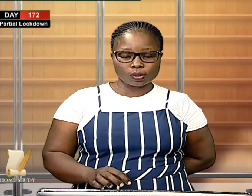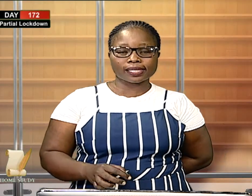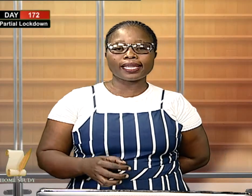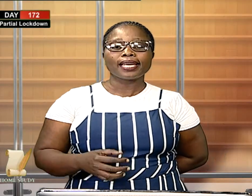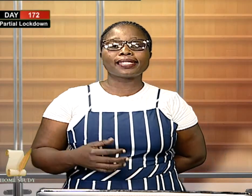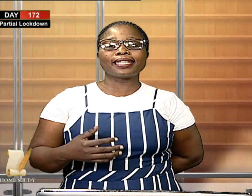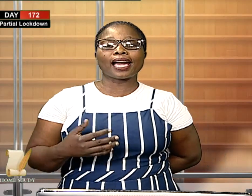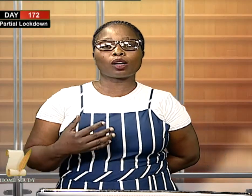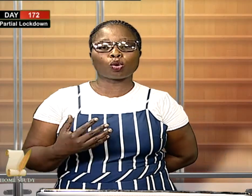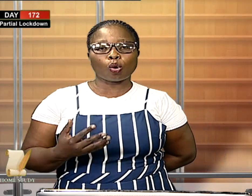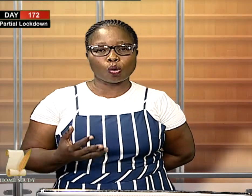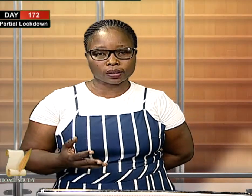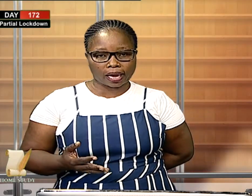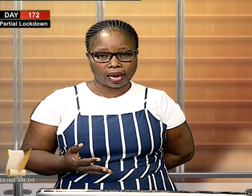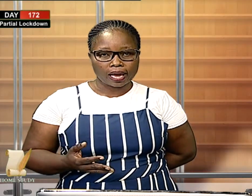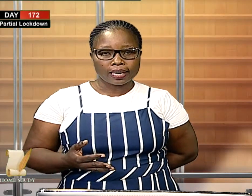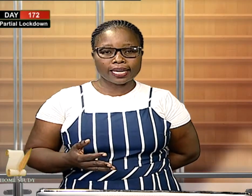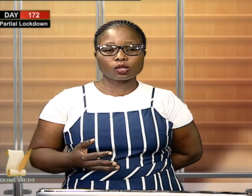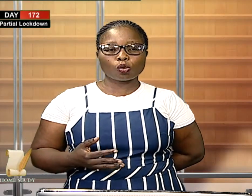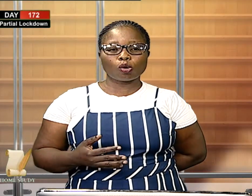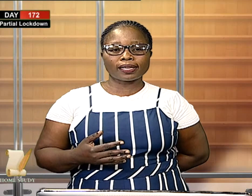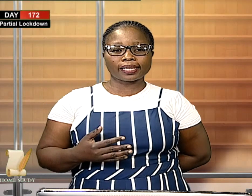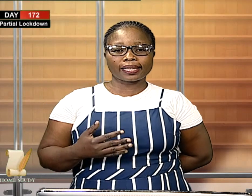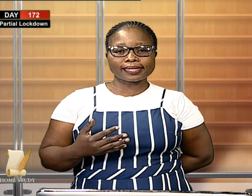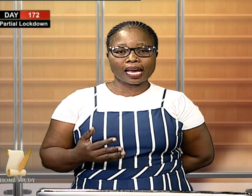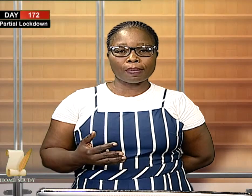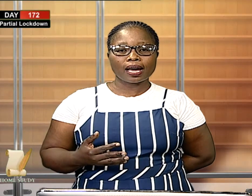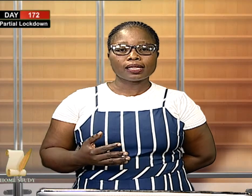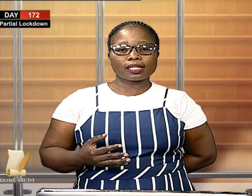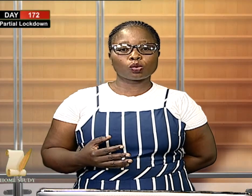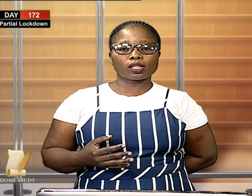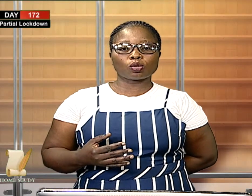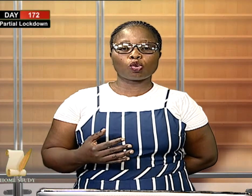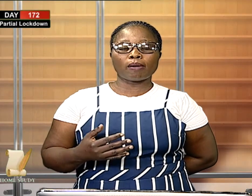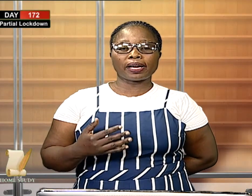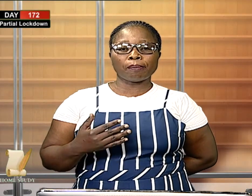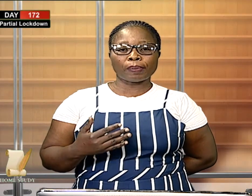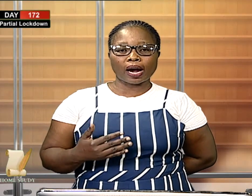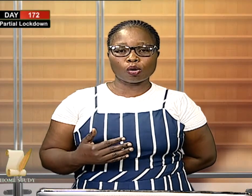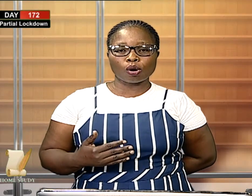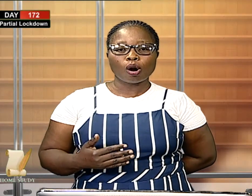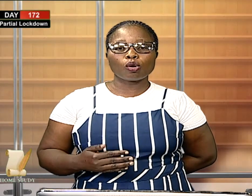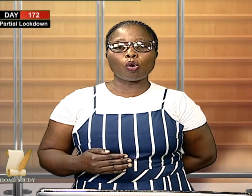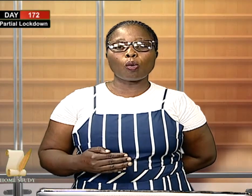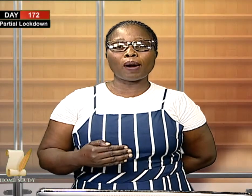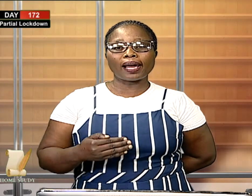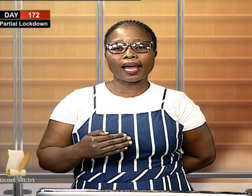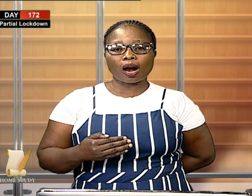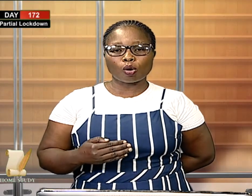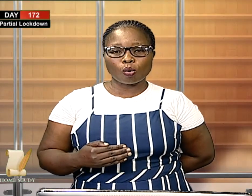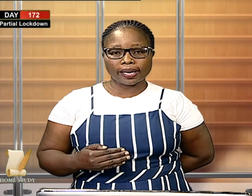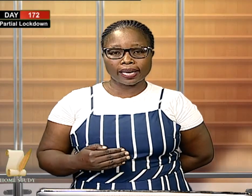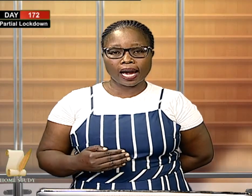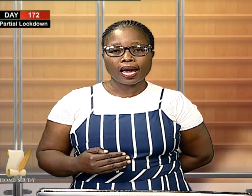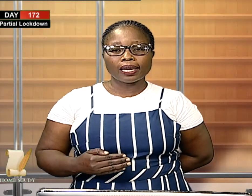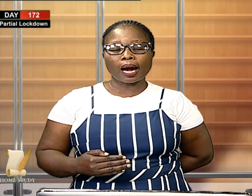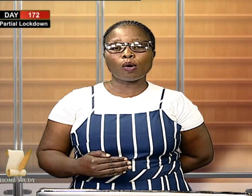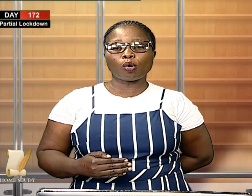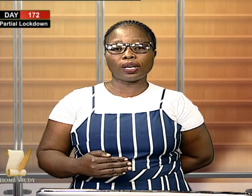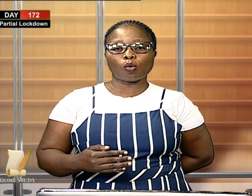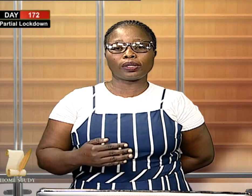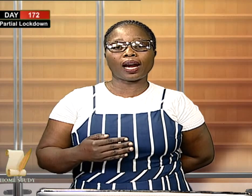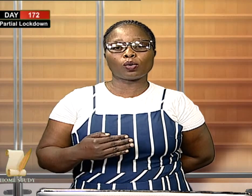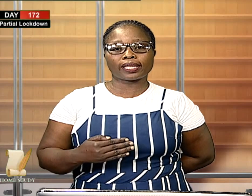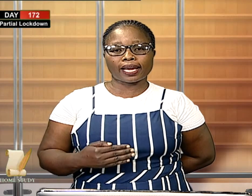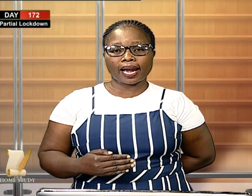kahle kwekuthi siyacoca nasikhuluma nje ngendzaba sisuke sikhuluma ngembhalo lo ubhalako wena